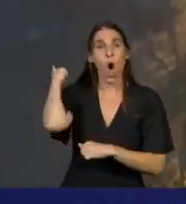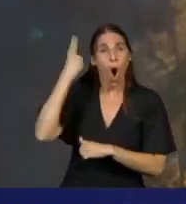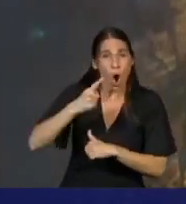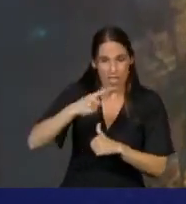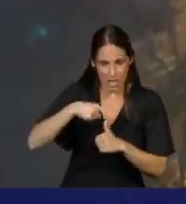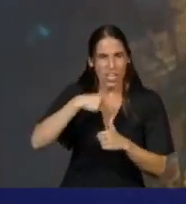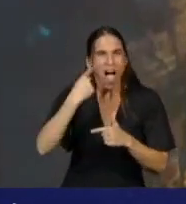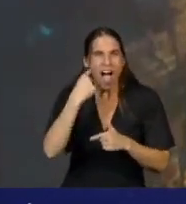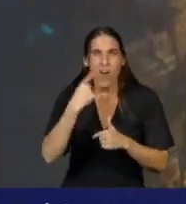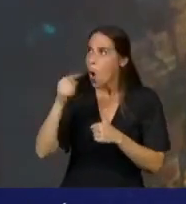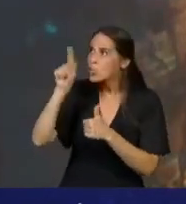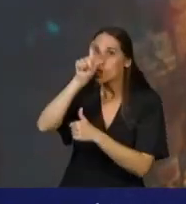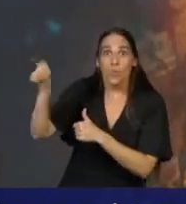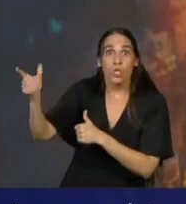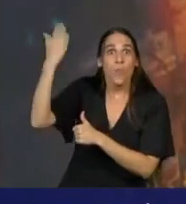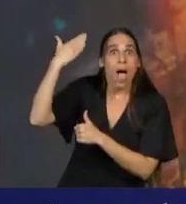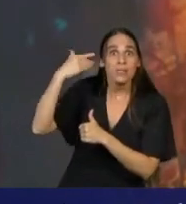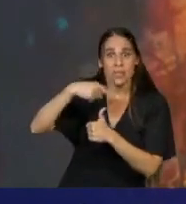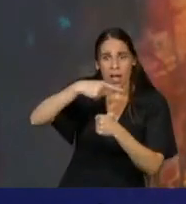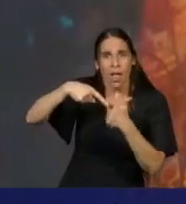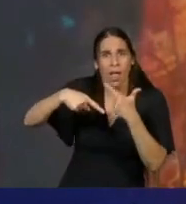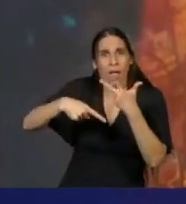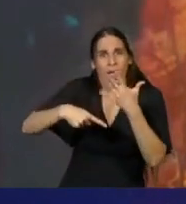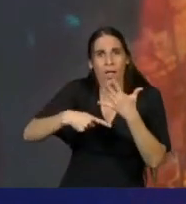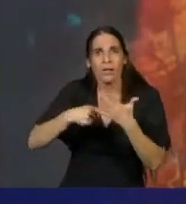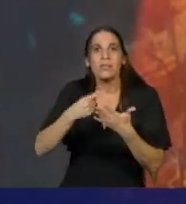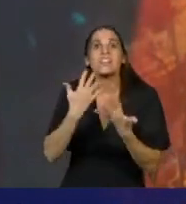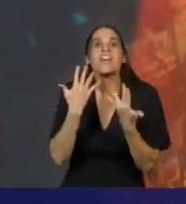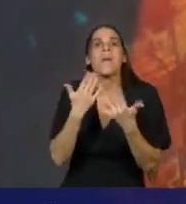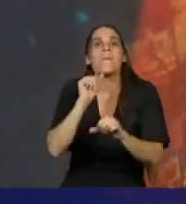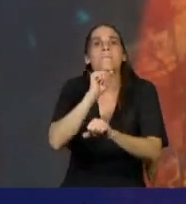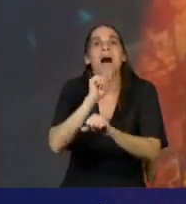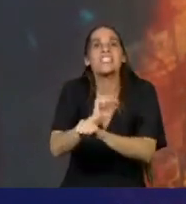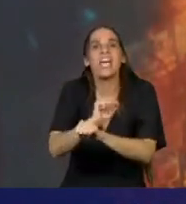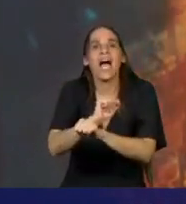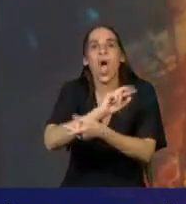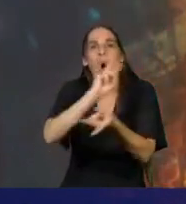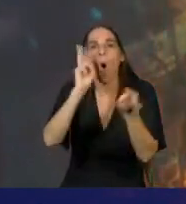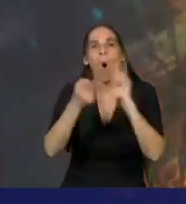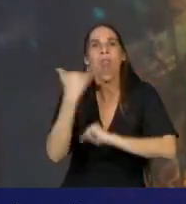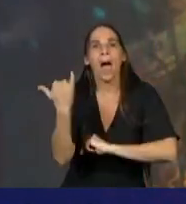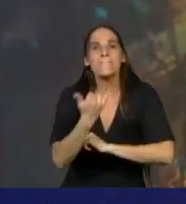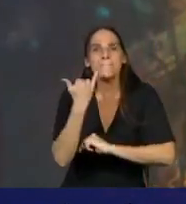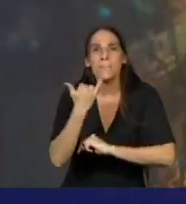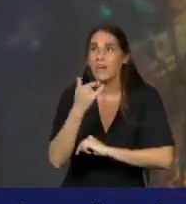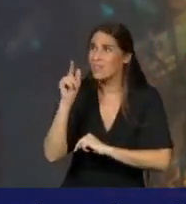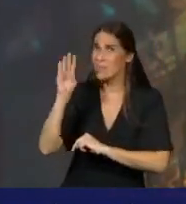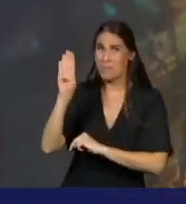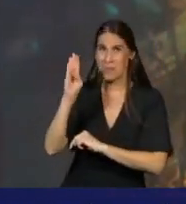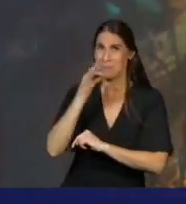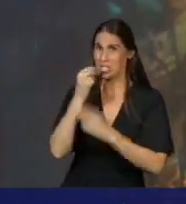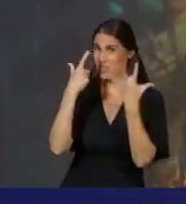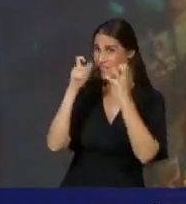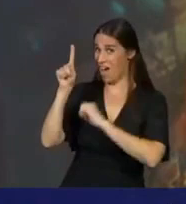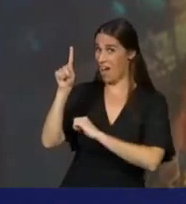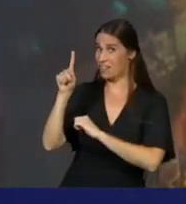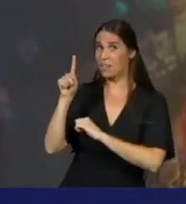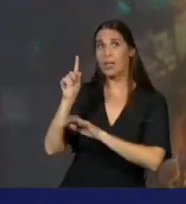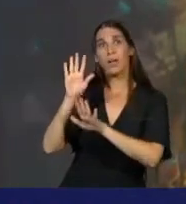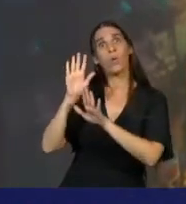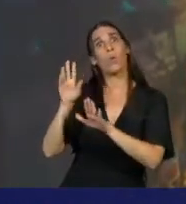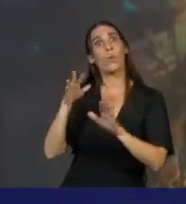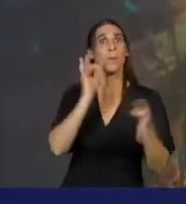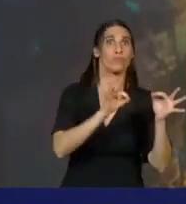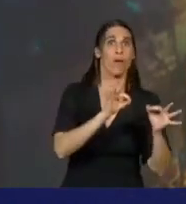על העבירות שבהן הוא היה שם אז יגיע לכמה מעשרי עולם. ונתניהו, שהיום בן 71, יבלה את שארית חייו בבית